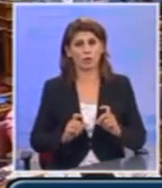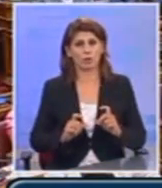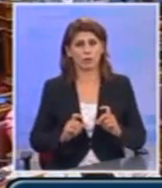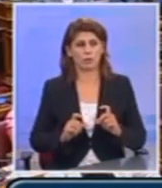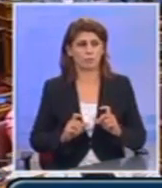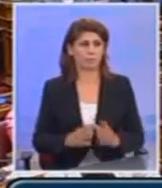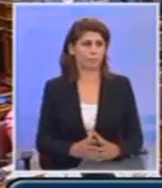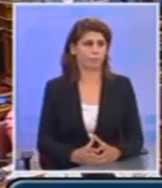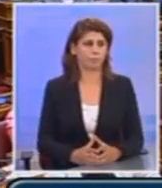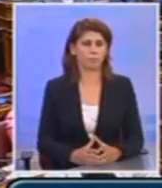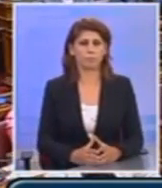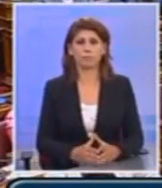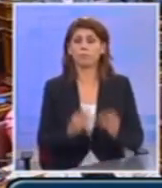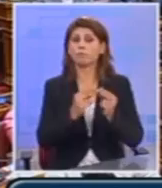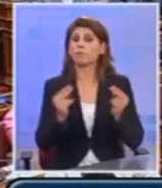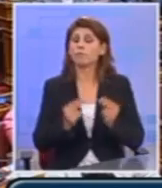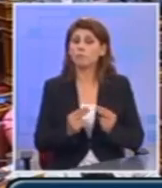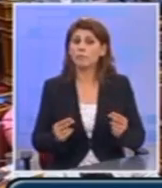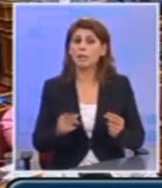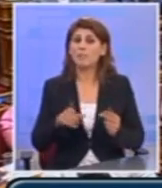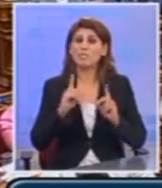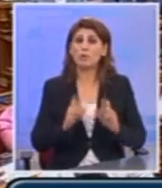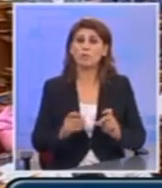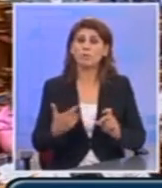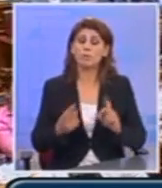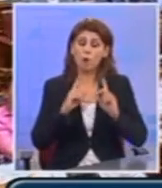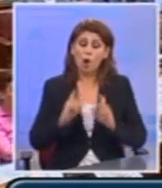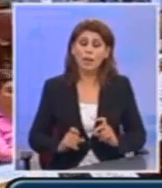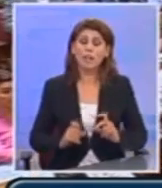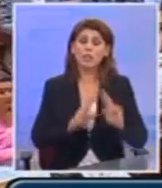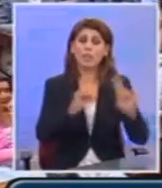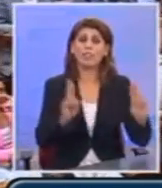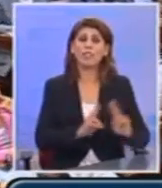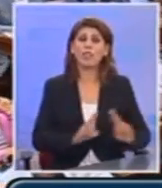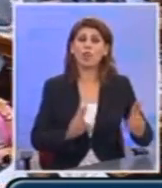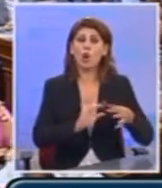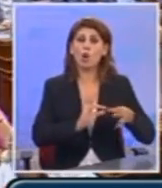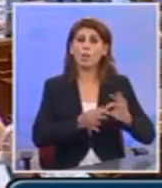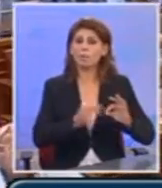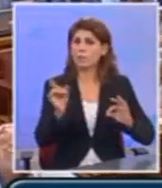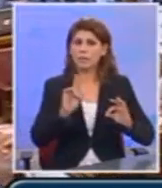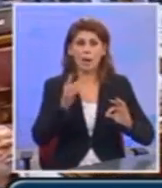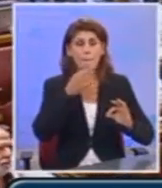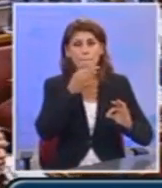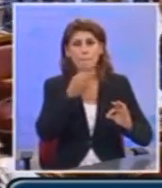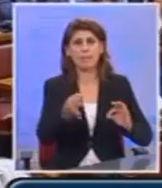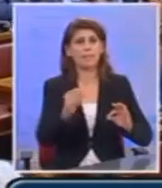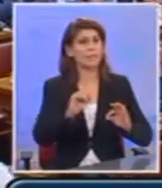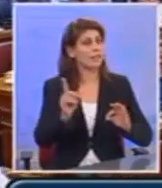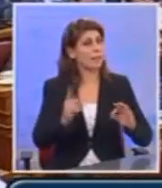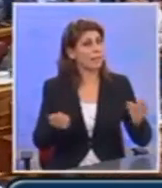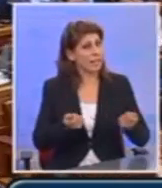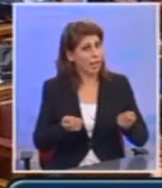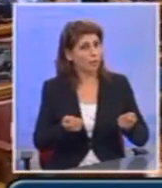υποχρέωση συνεπάγεται την υποχρέωση των διεθνών οργανισμών να μην διατυπώνουν να μην συνάπτουν και να